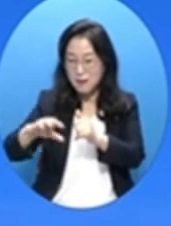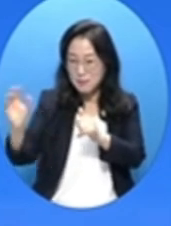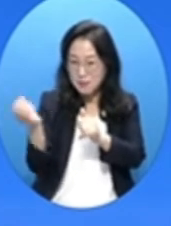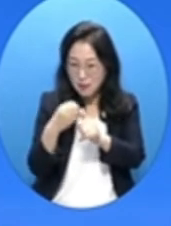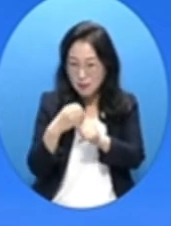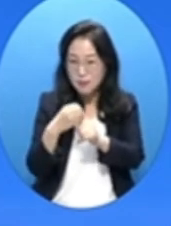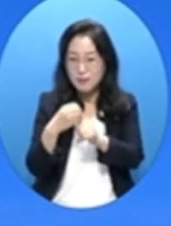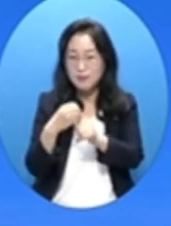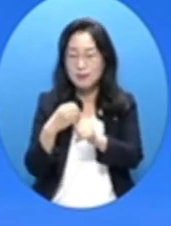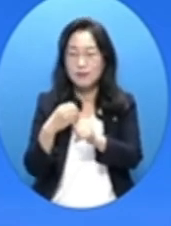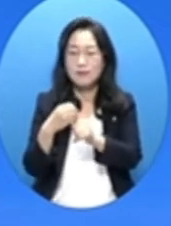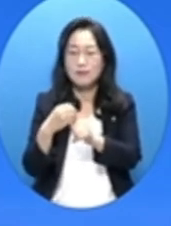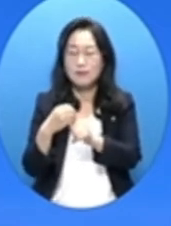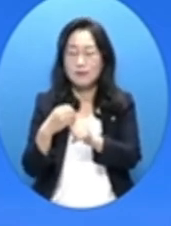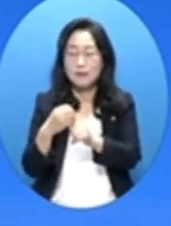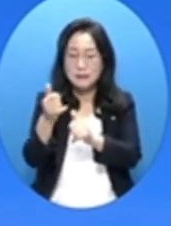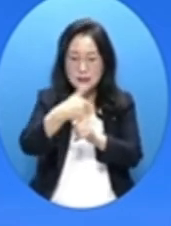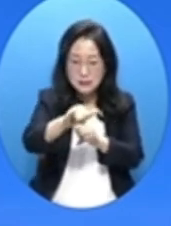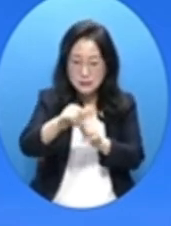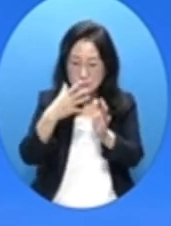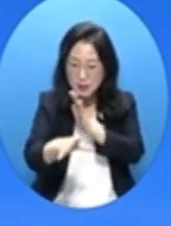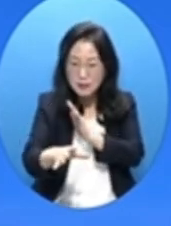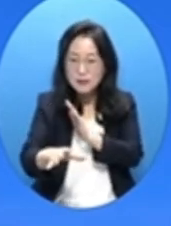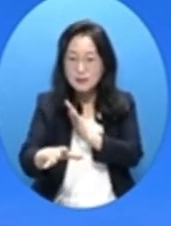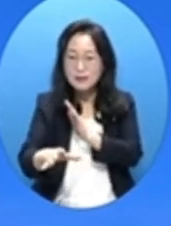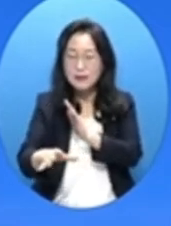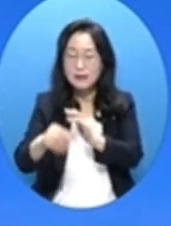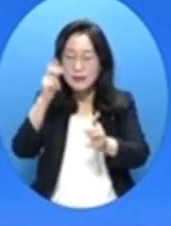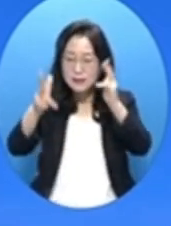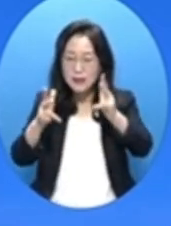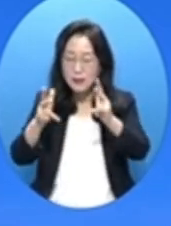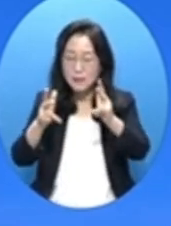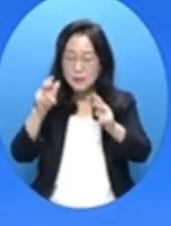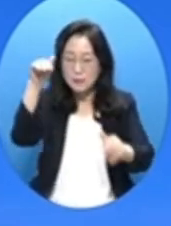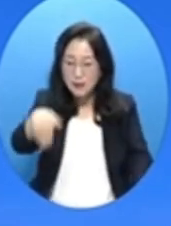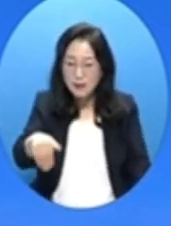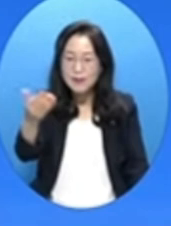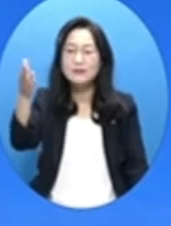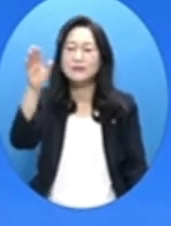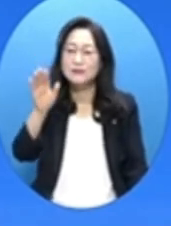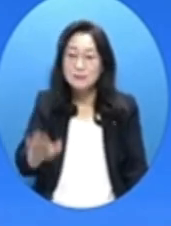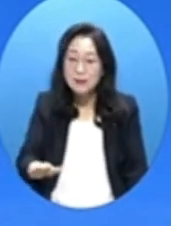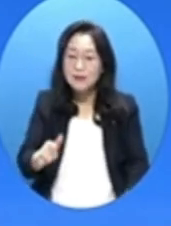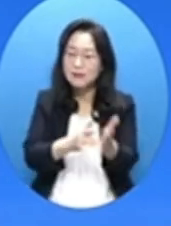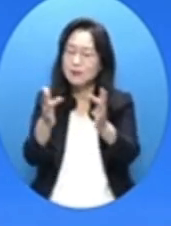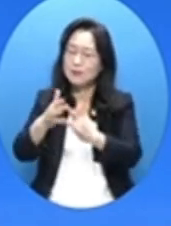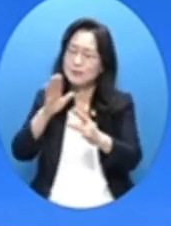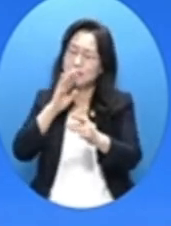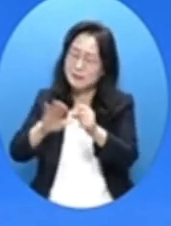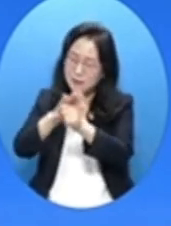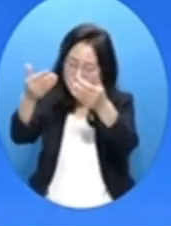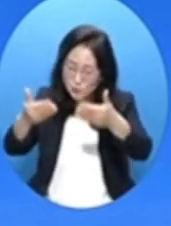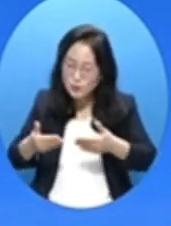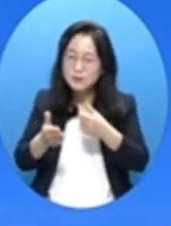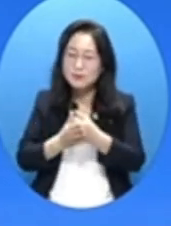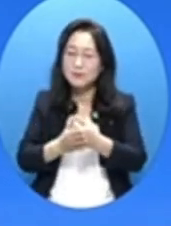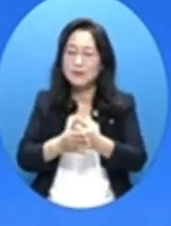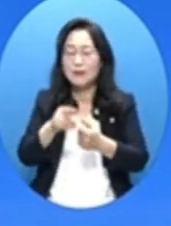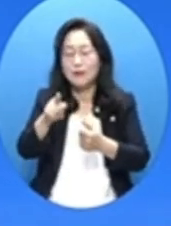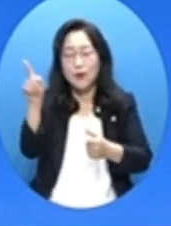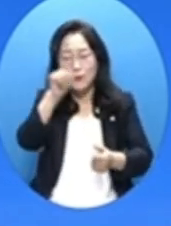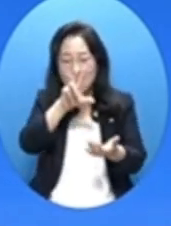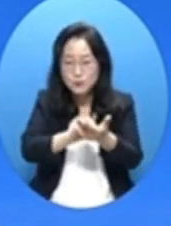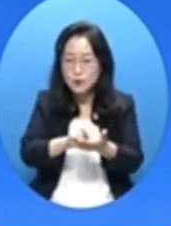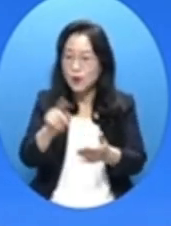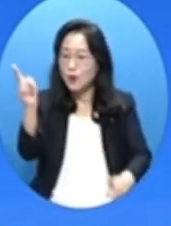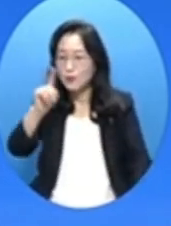배신당하고 자식이 속을 썩이기도 하고 사업이 곤두박질하기도 하지만 주님이 나를 사랑하시기에 그 어떤 문제도